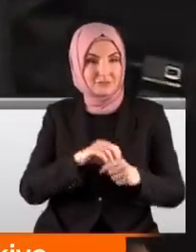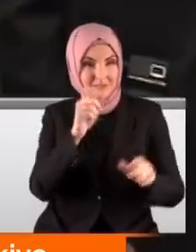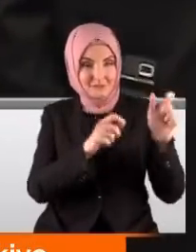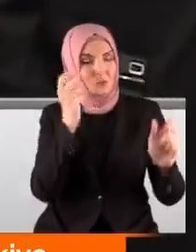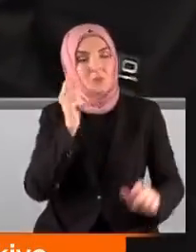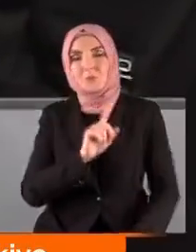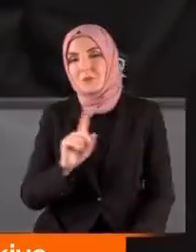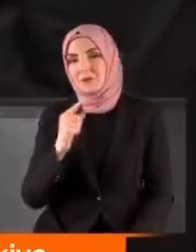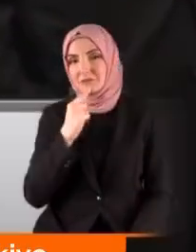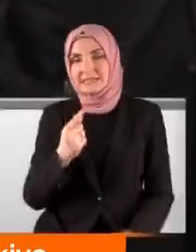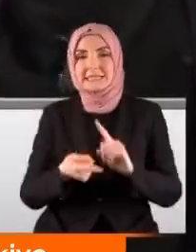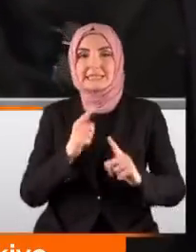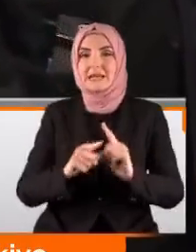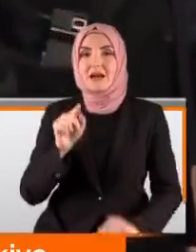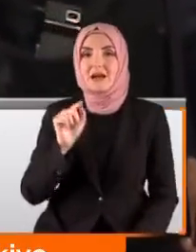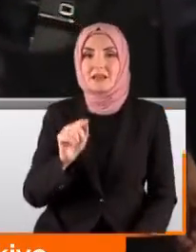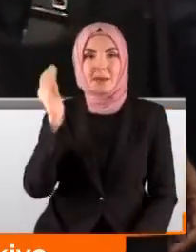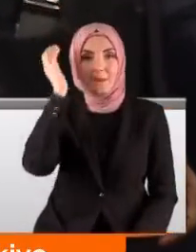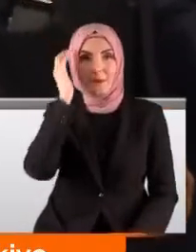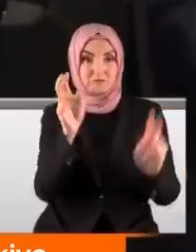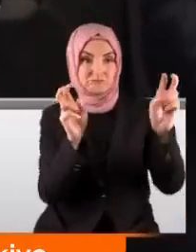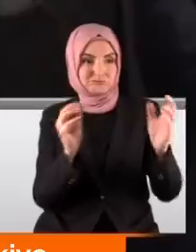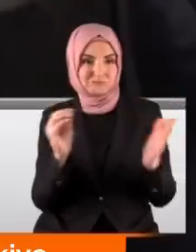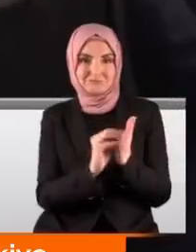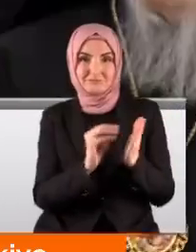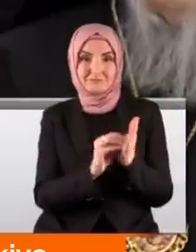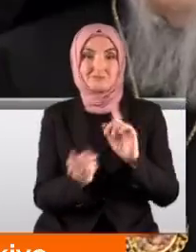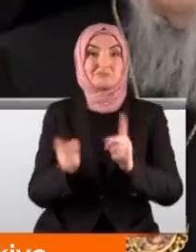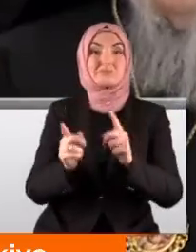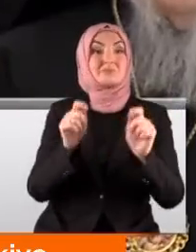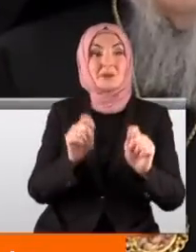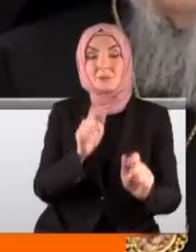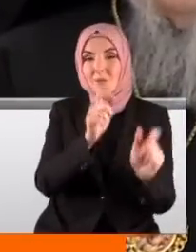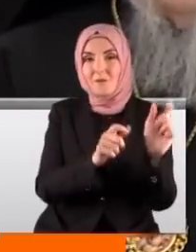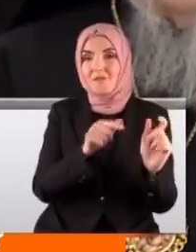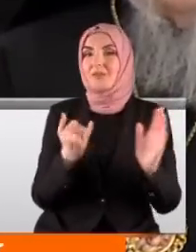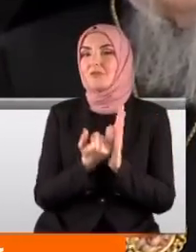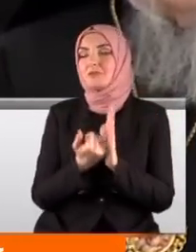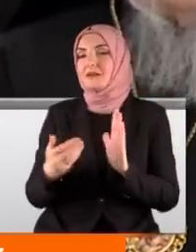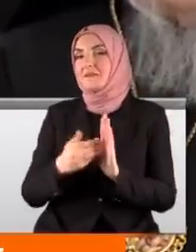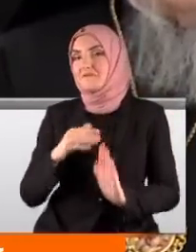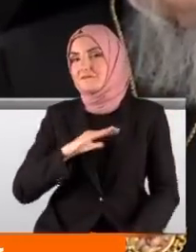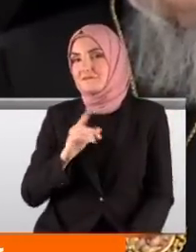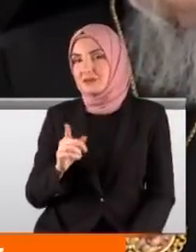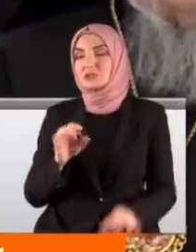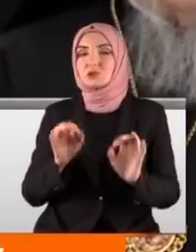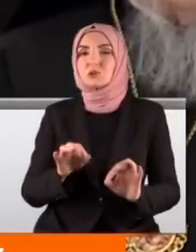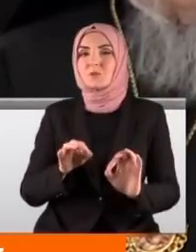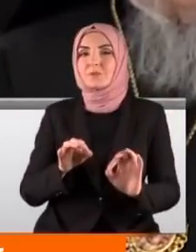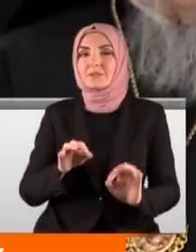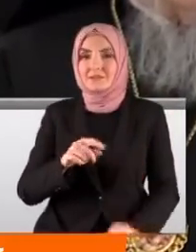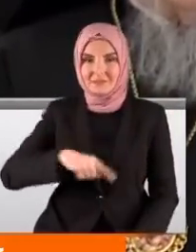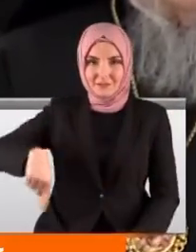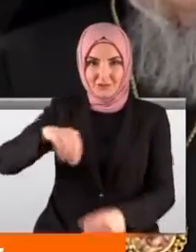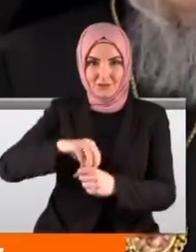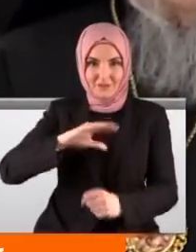Siyaseti manşetlerle şekillendirme girişimlerinin notları arasına ekledi. Şu anda aramızda bulunan